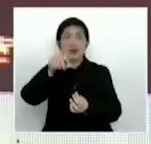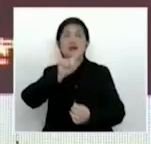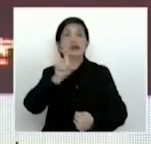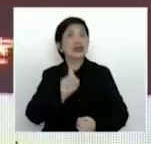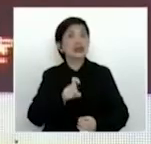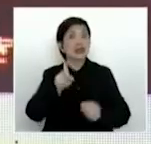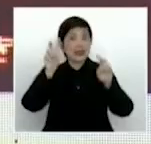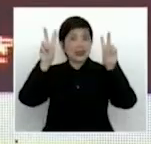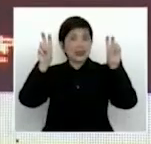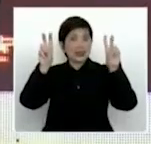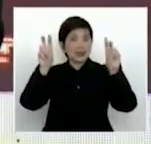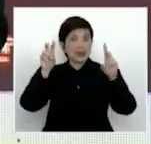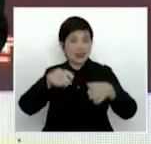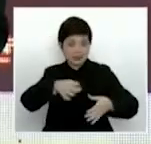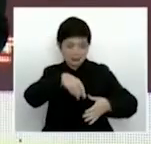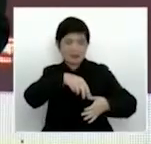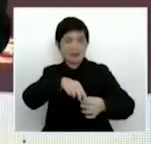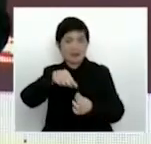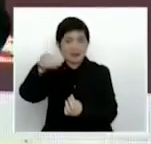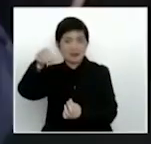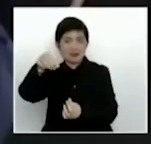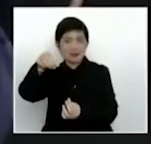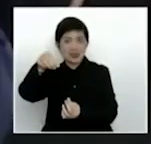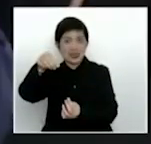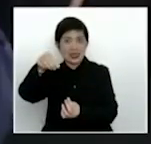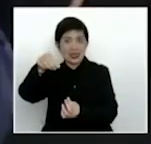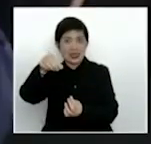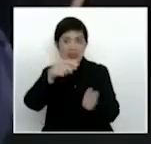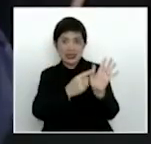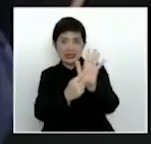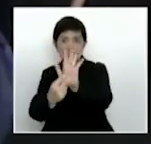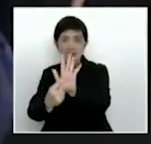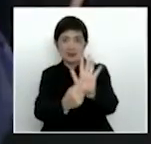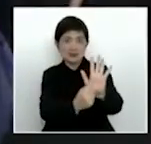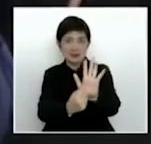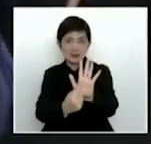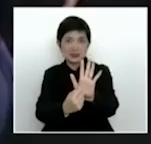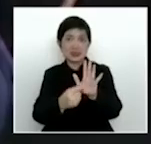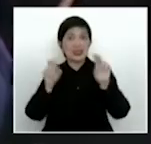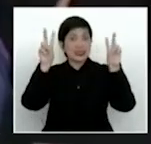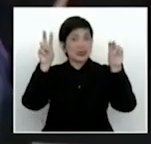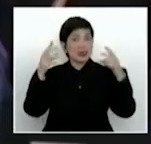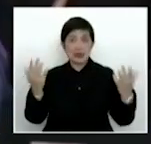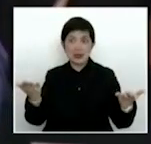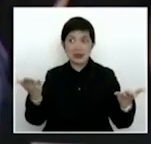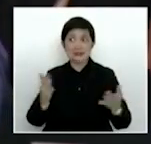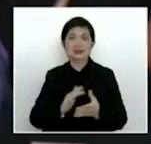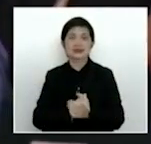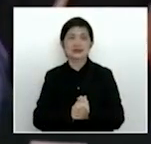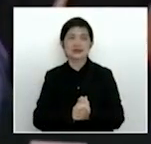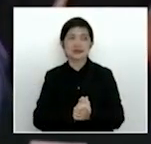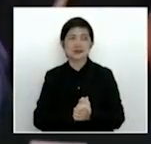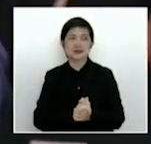di dalam fishb setelah itu diperlihatkan ke kamera hadirin dan juga moderator Ibu subtemanya silakan silakan